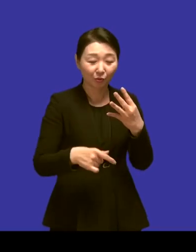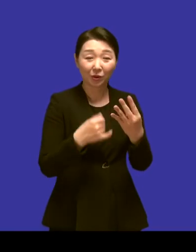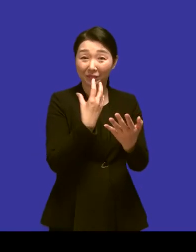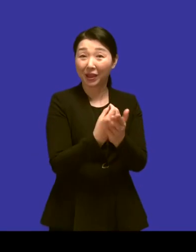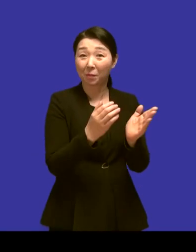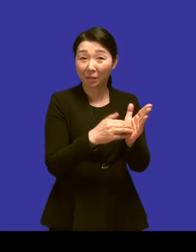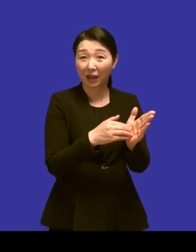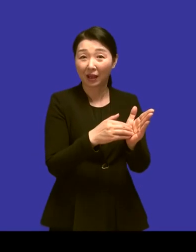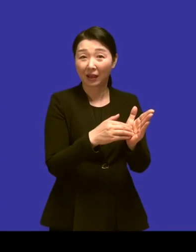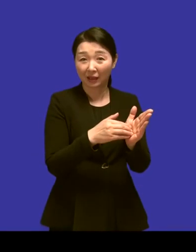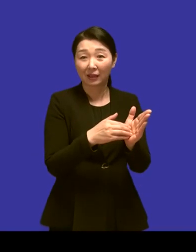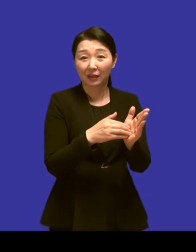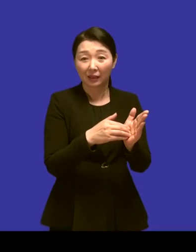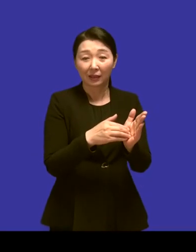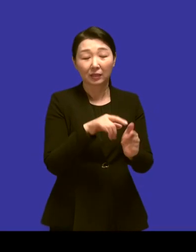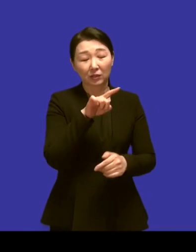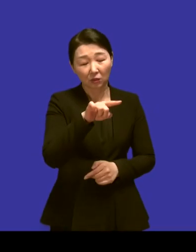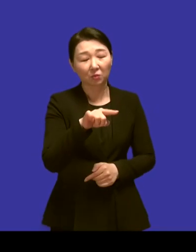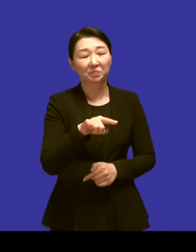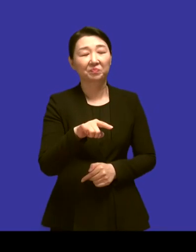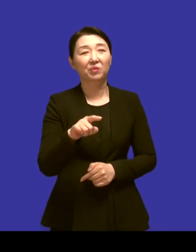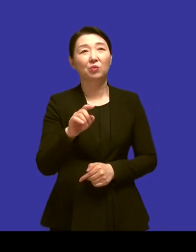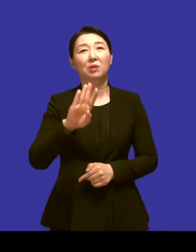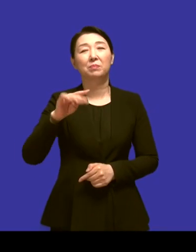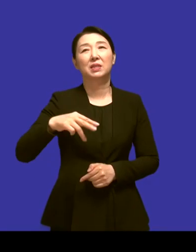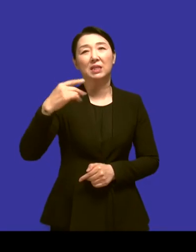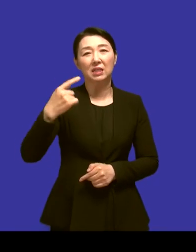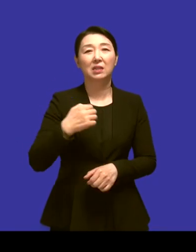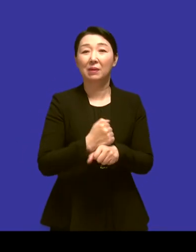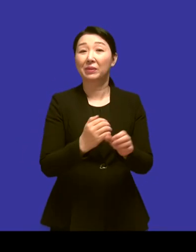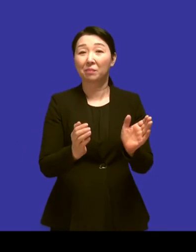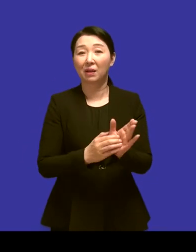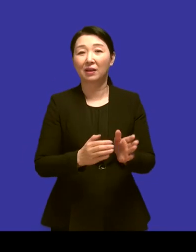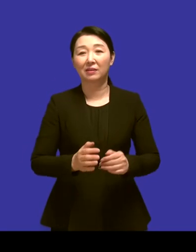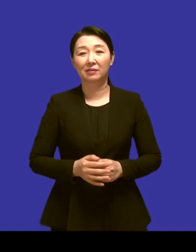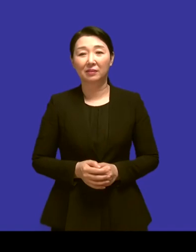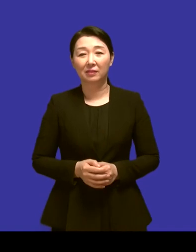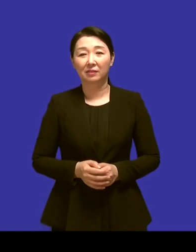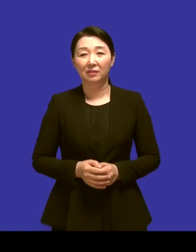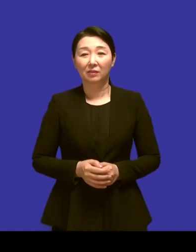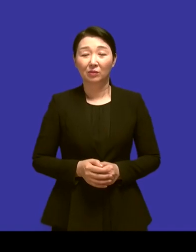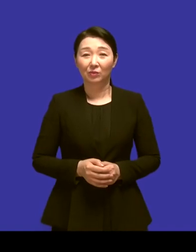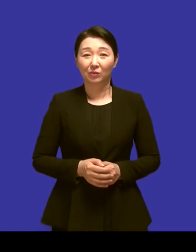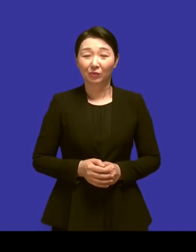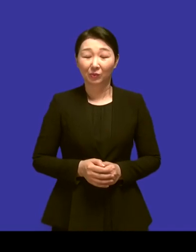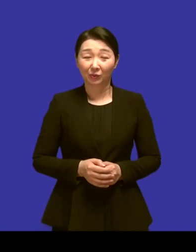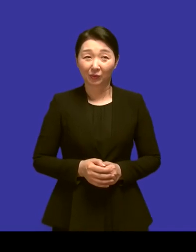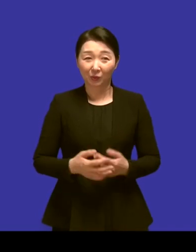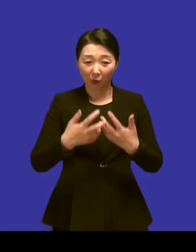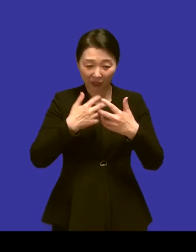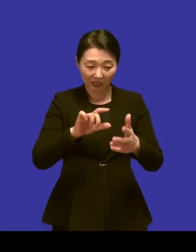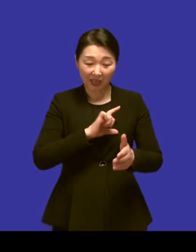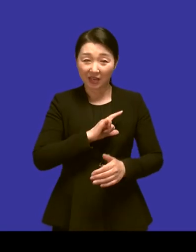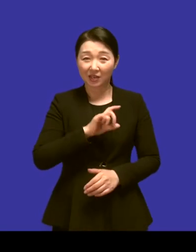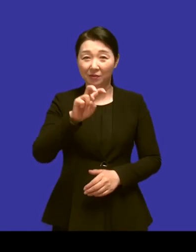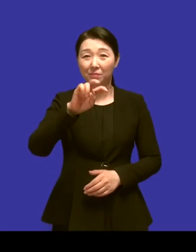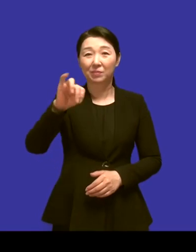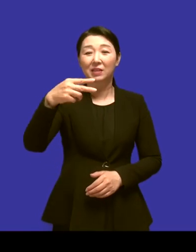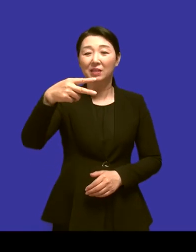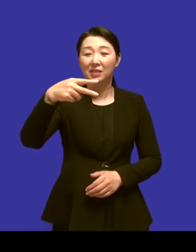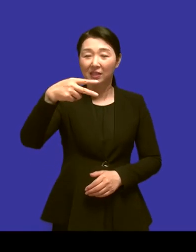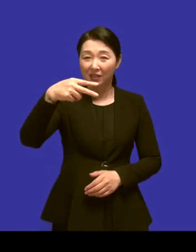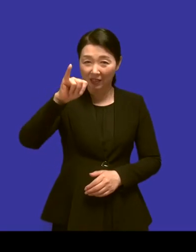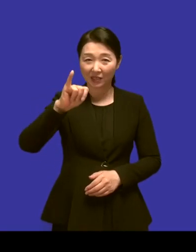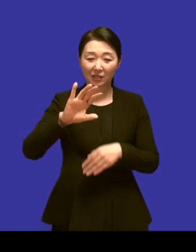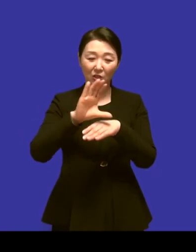그걸로 그냥 혼자서 이제 막 비트를 만들었었는데 예. 그래서 그 미디라고 이제 네네. 그런 컴퓨터